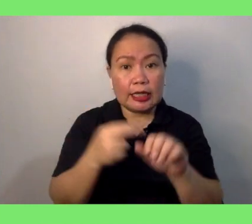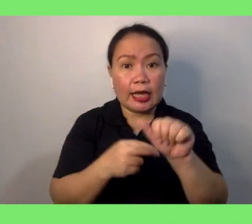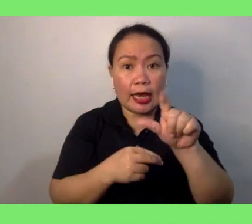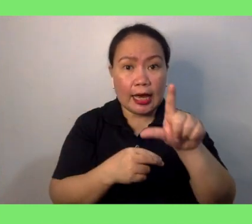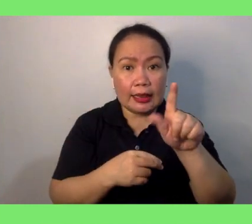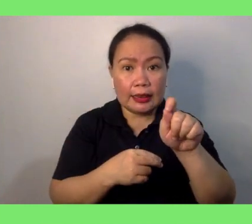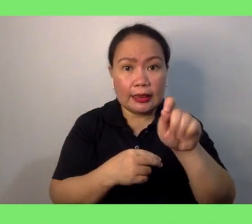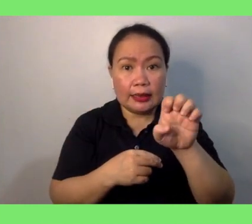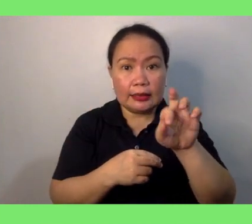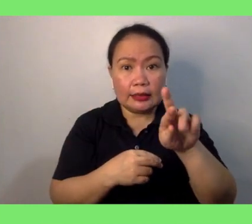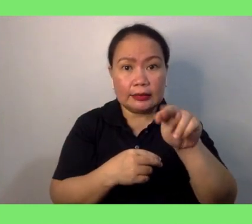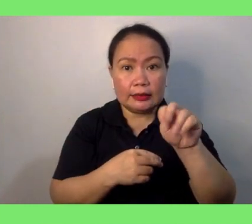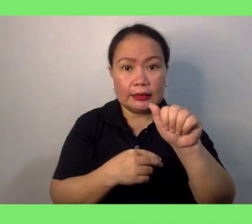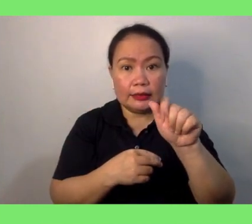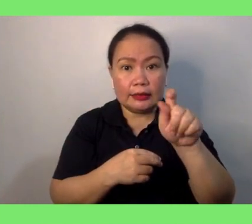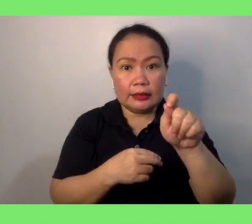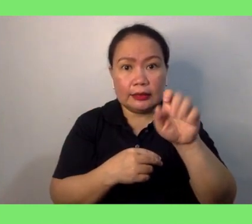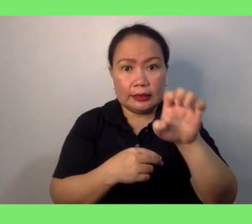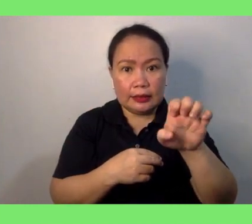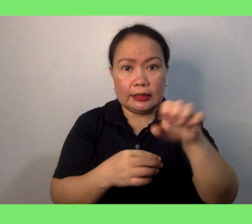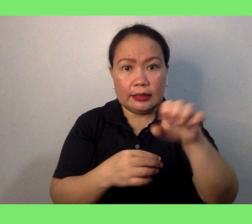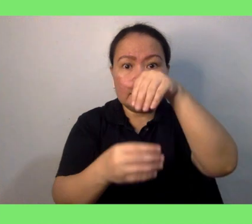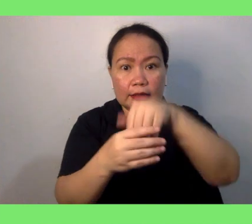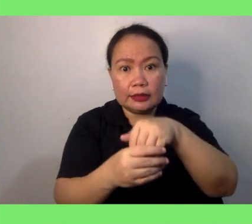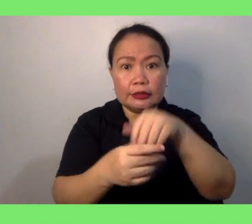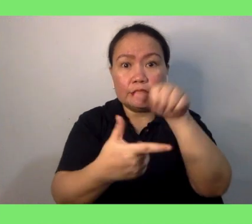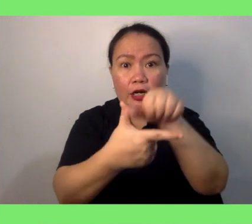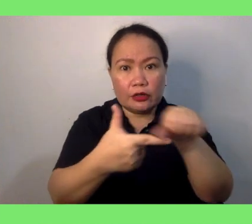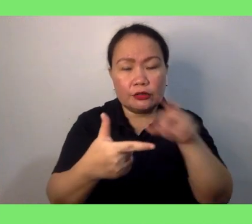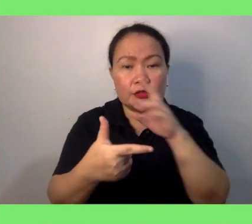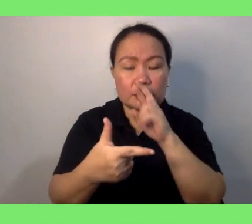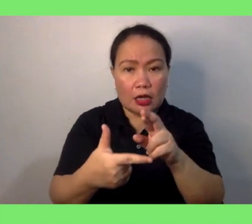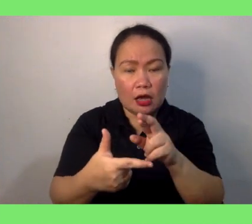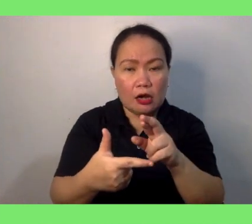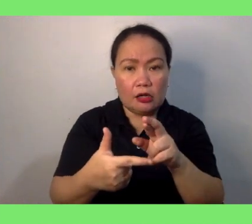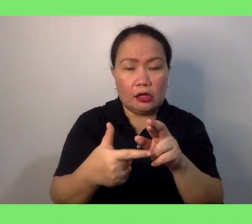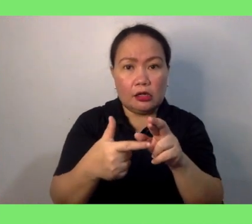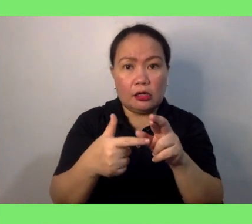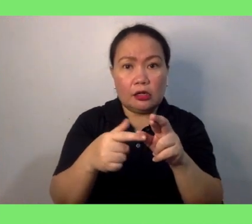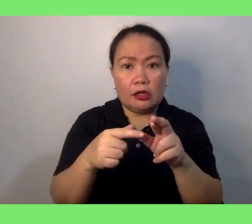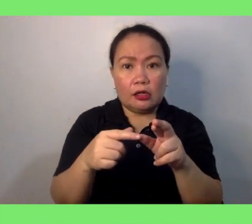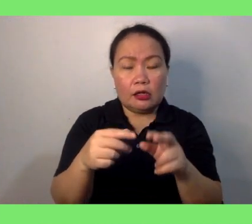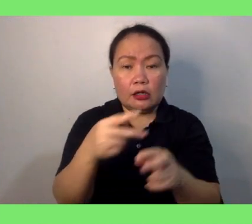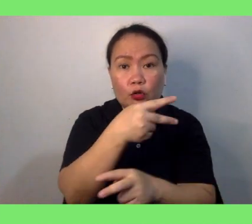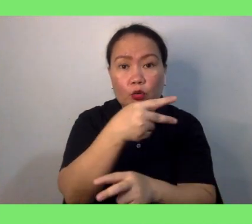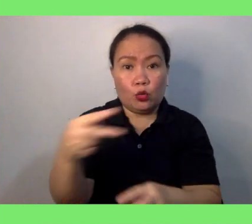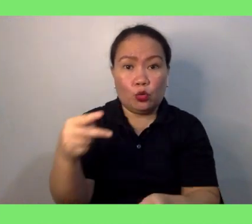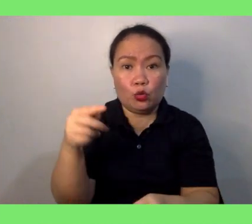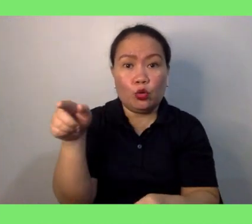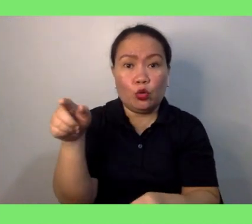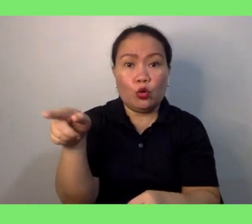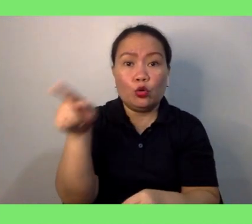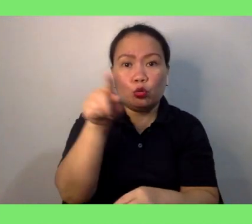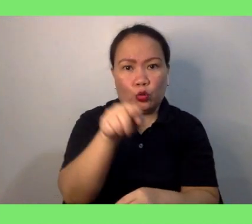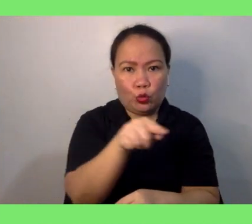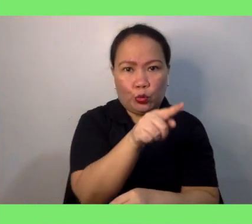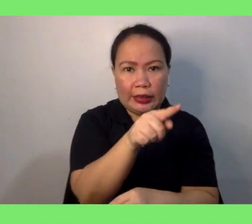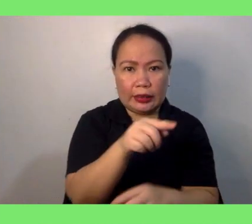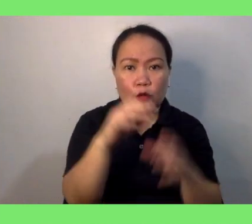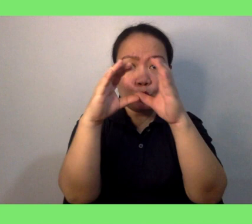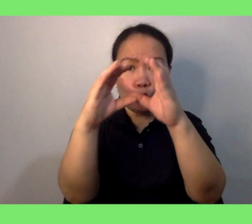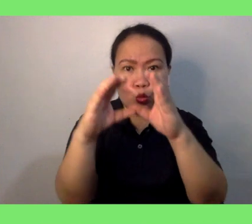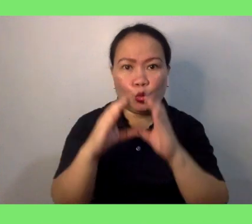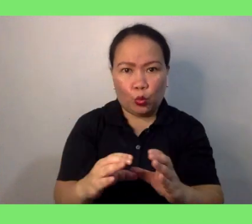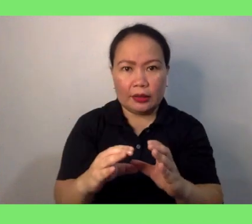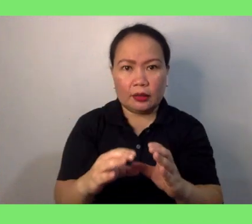reason? Alternate interior angles are congruent. So, in-apply natin dito yung alternate interior